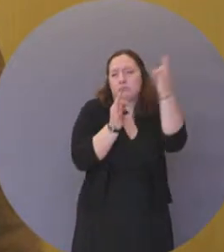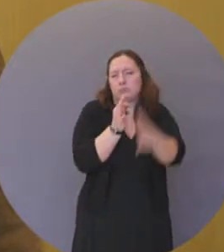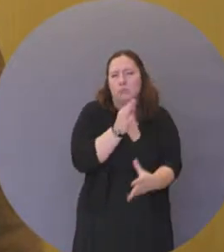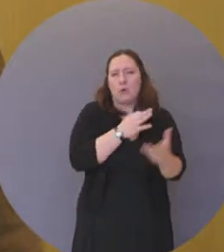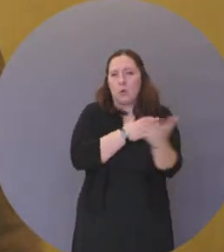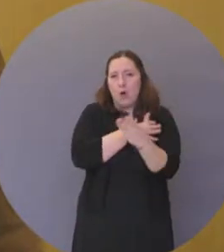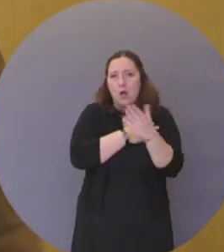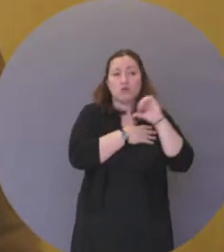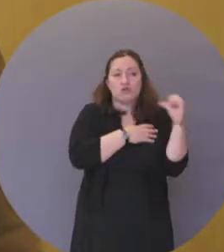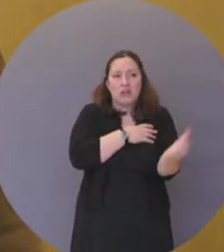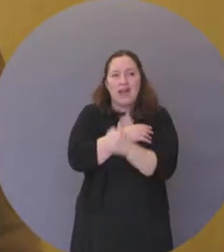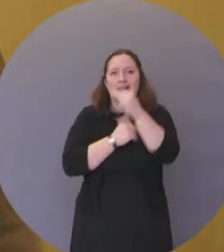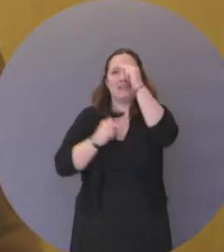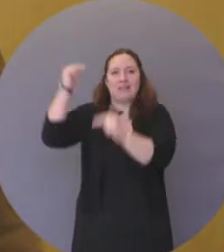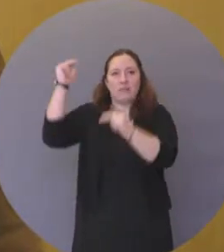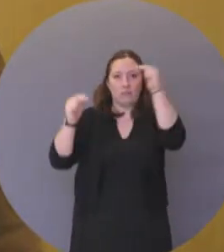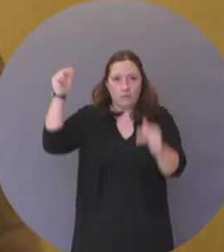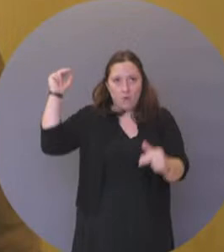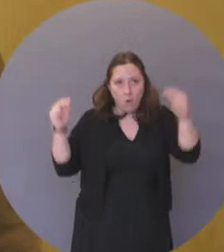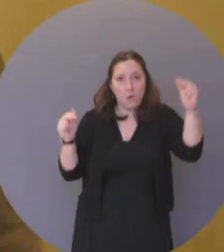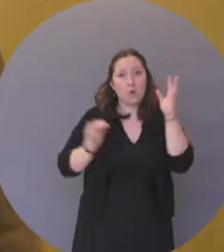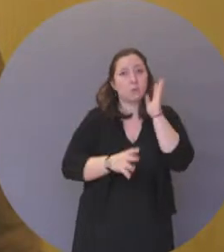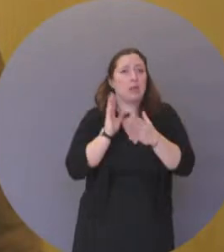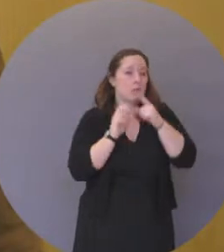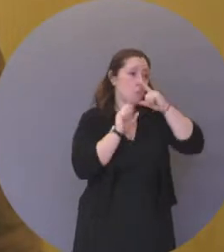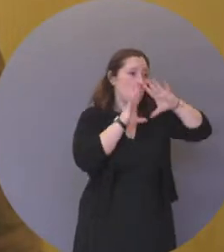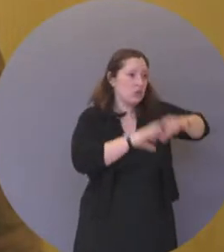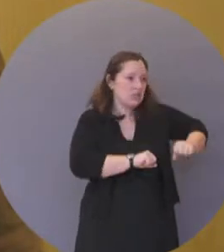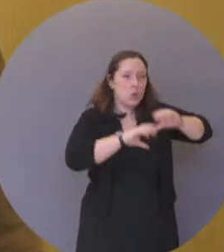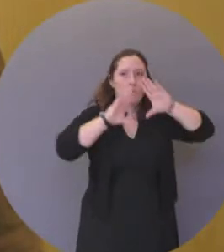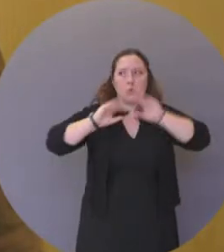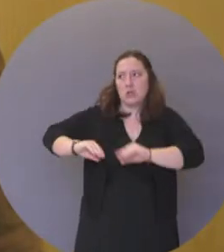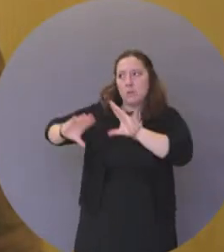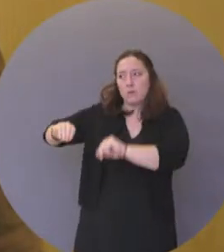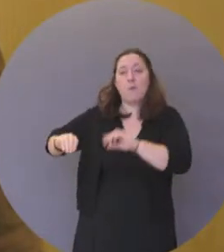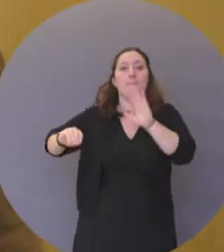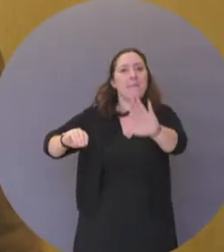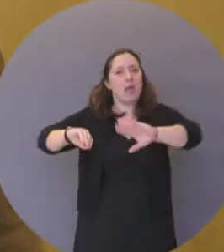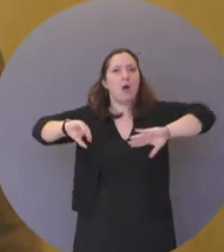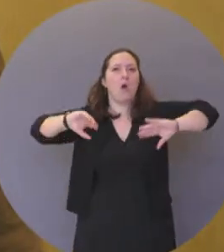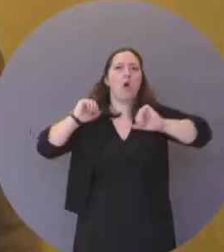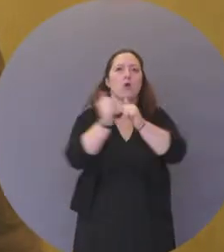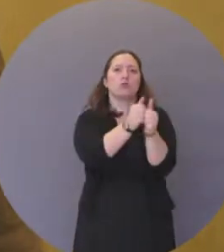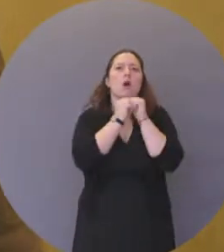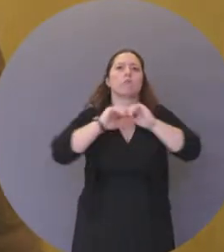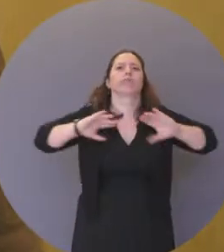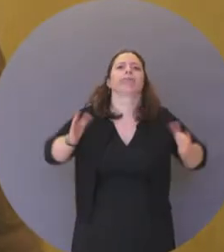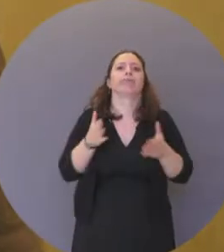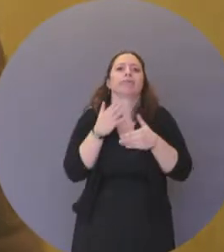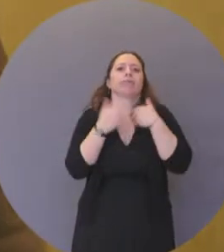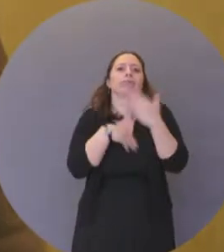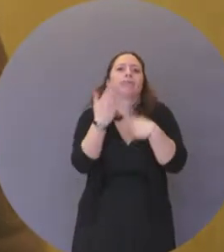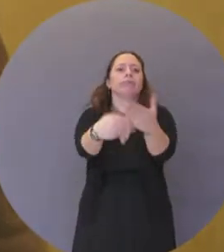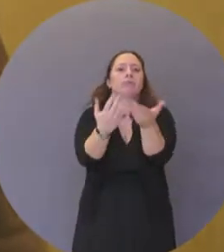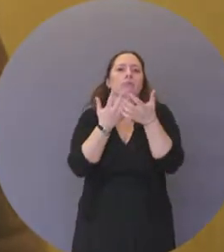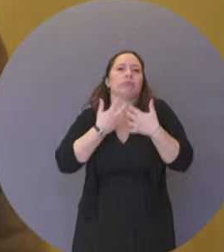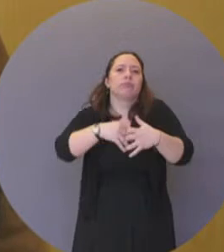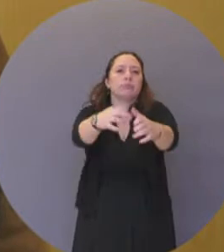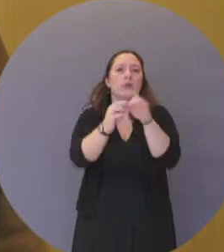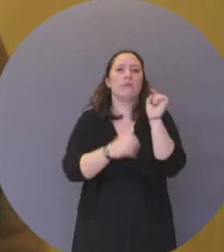degrés divers et sur des positions certainement différentes mais en tous les cas mobilisés pour faire en sorte que tout ça fonctionne pour le mieux